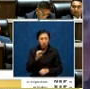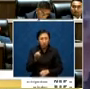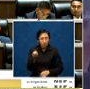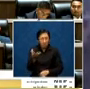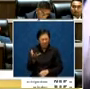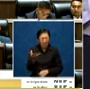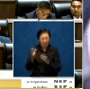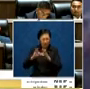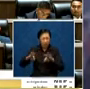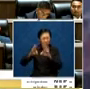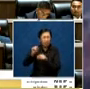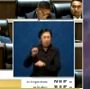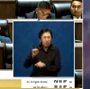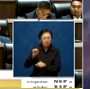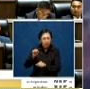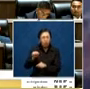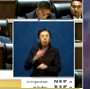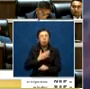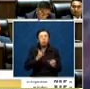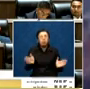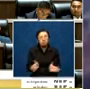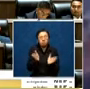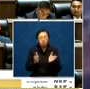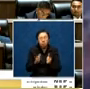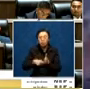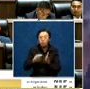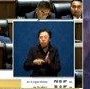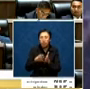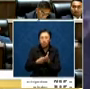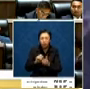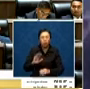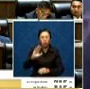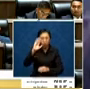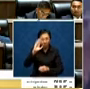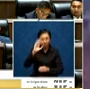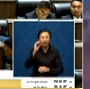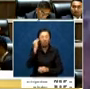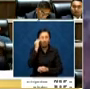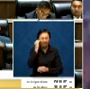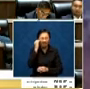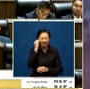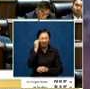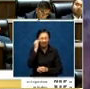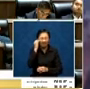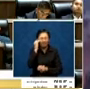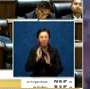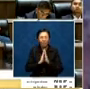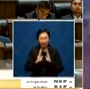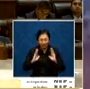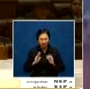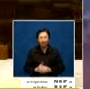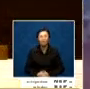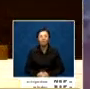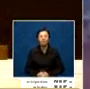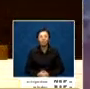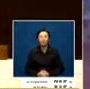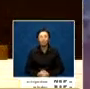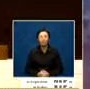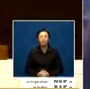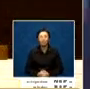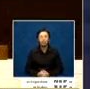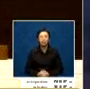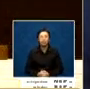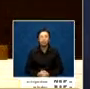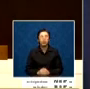ครับแต่เขาก็อยู่ตรงดินแดงนี่เองว่าตอนนั้นน่ะใช่ไหมนะครับทีนี้อีกเรื่องนึงเนี่ยนะฮะตกลงแล้วหลังจากที่สว.ในยก